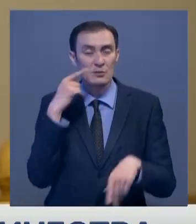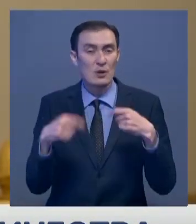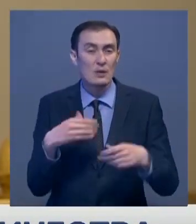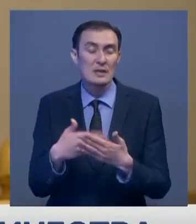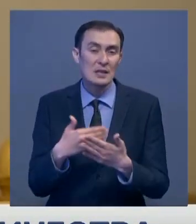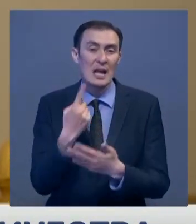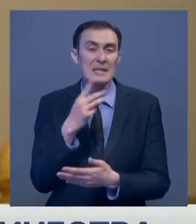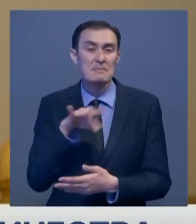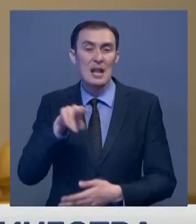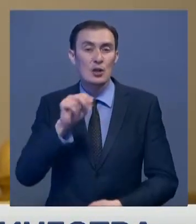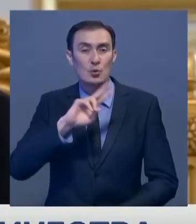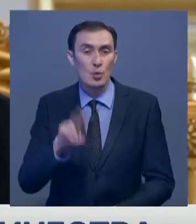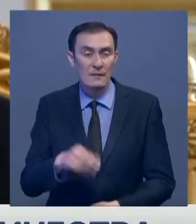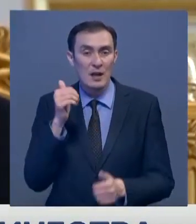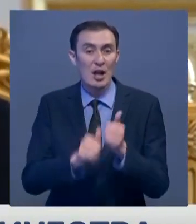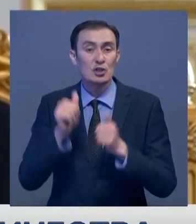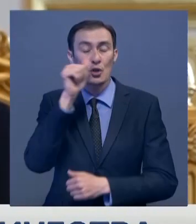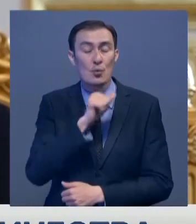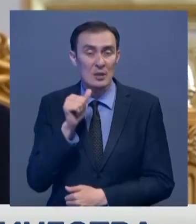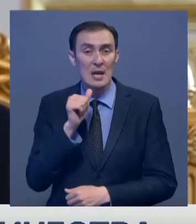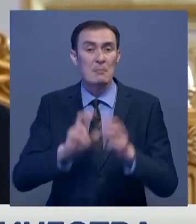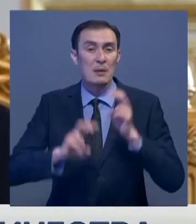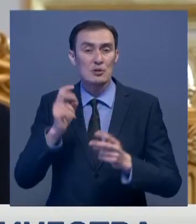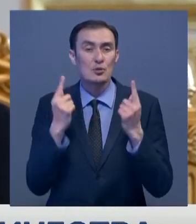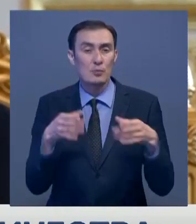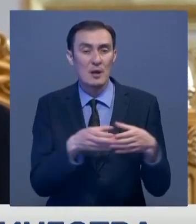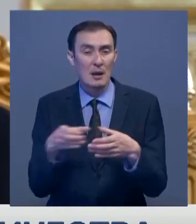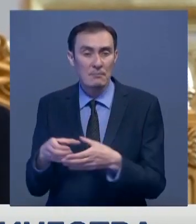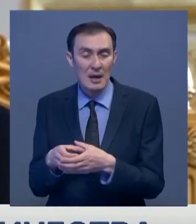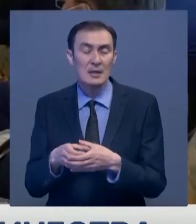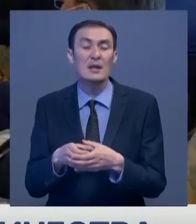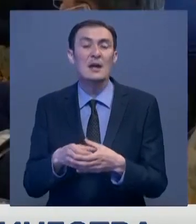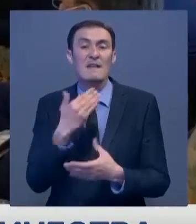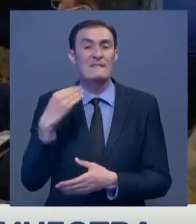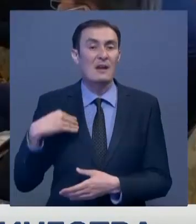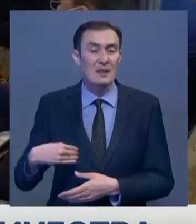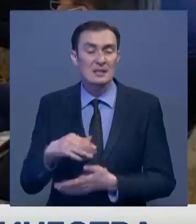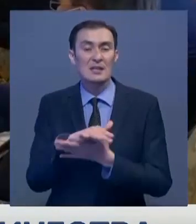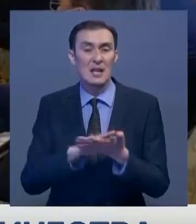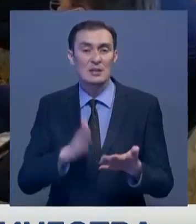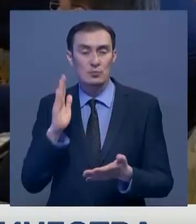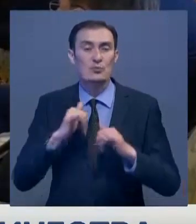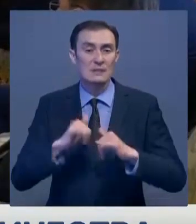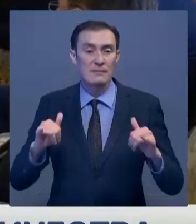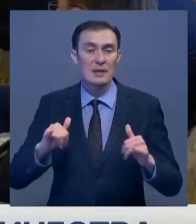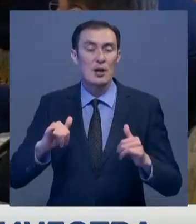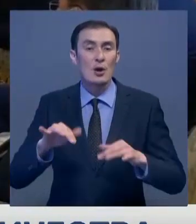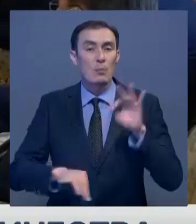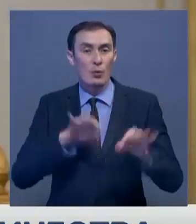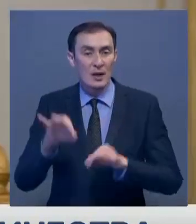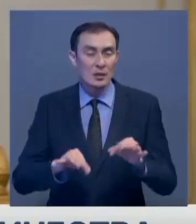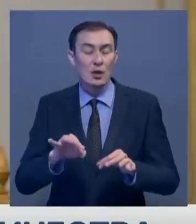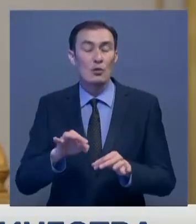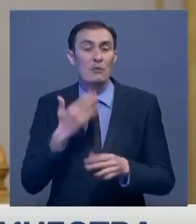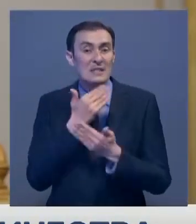среднем около миллиарда долларов ежегодно. Промышленные гиганты вроде Alstom и Total намерены и дальше развивать свои проекты. Но